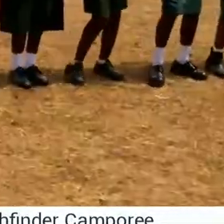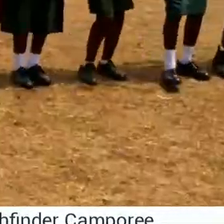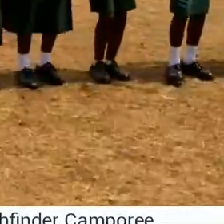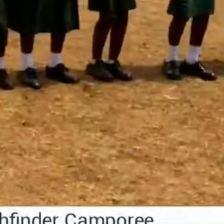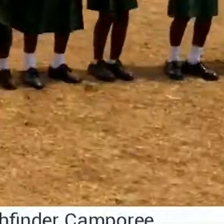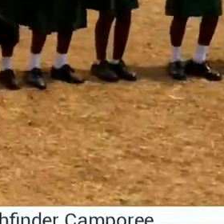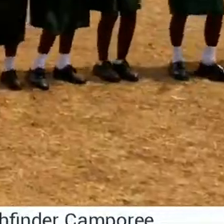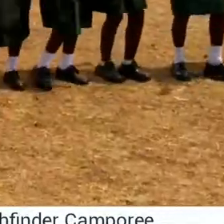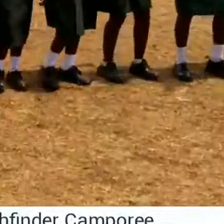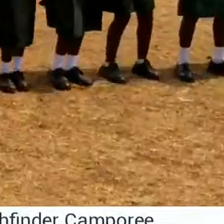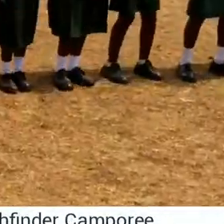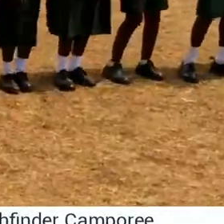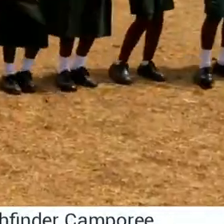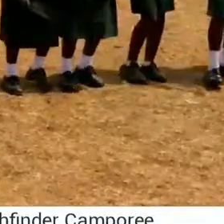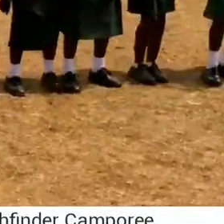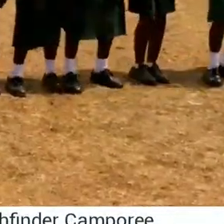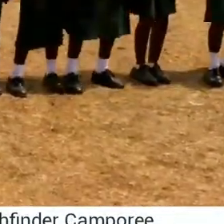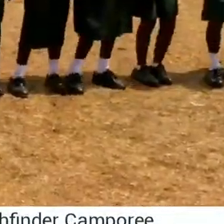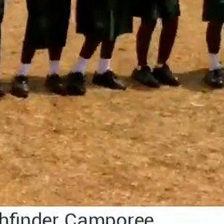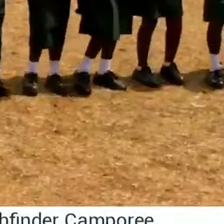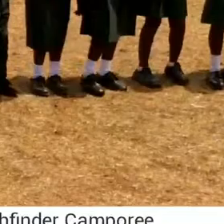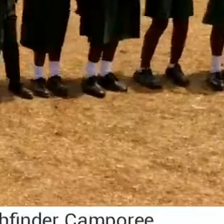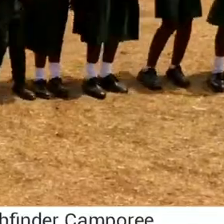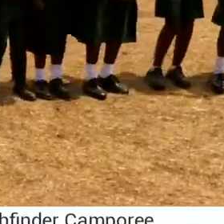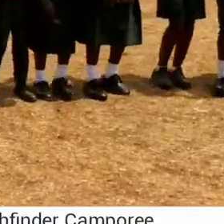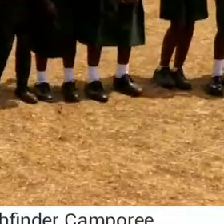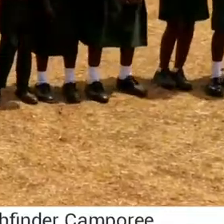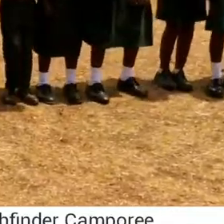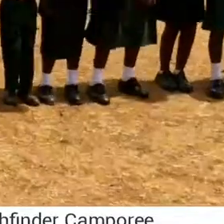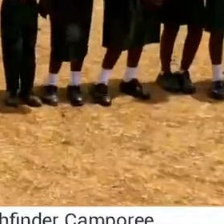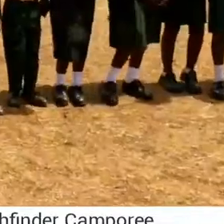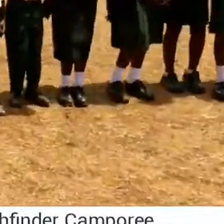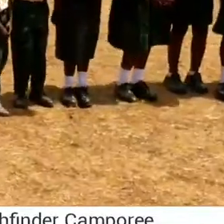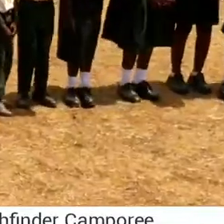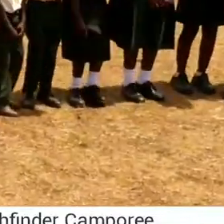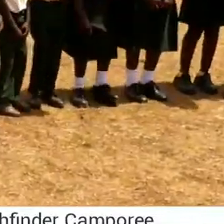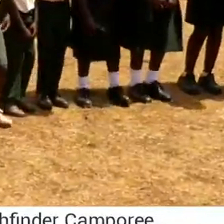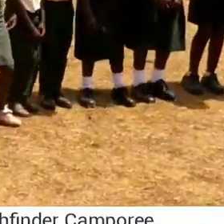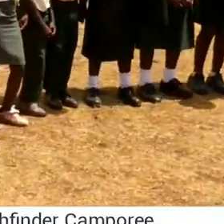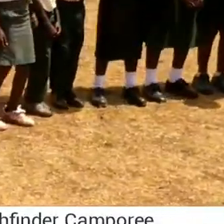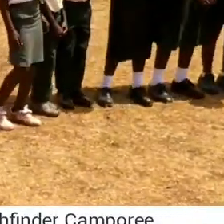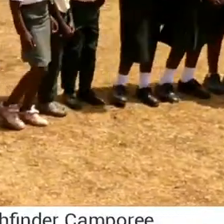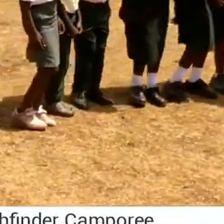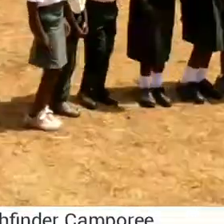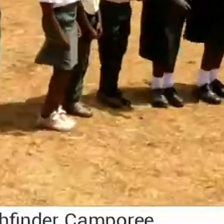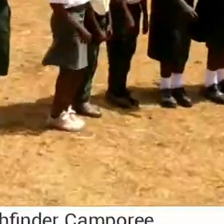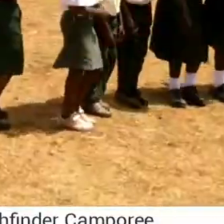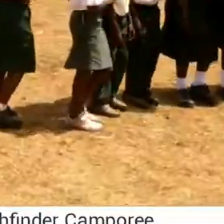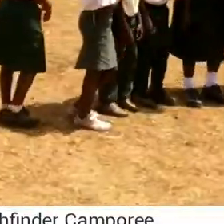Uanguka chini wakati wowote kama jani iliyo kauka.